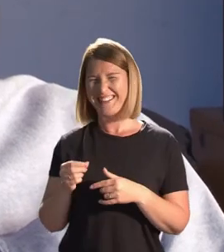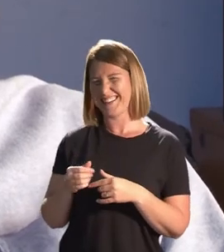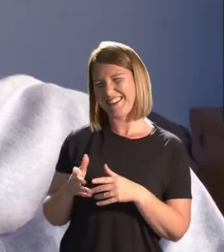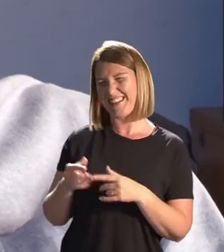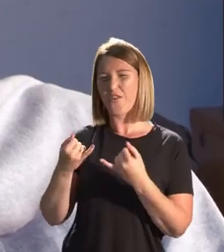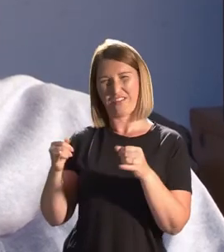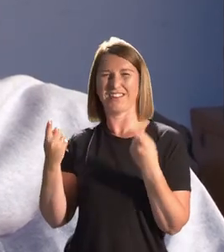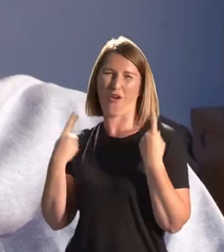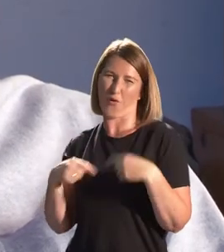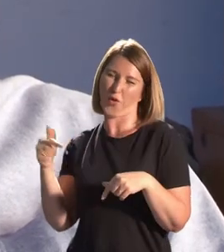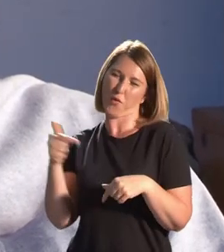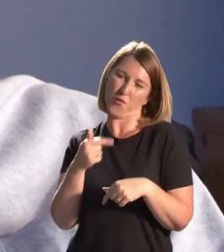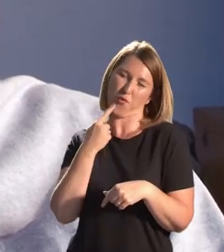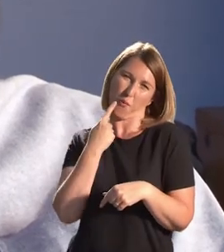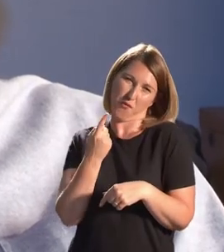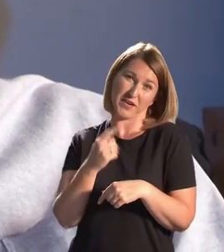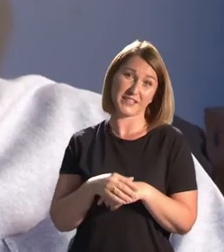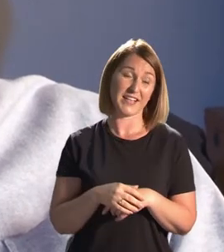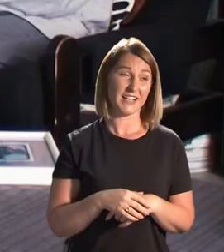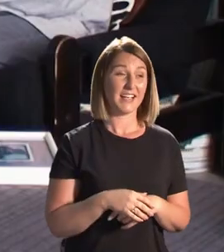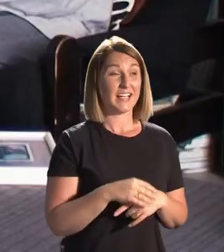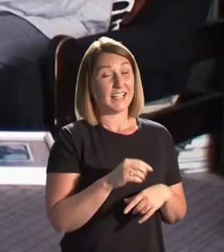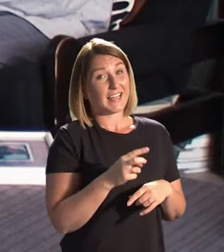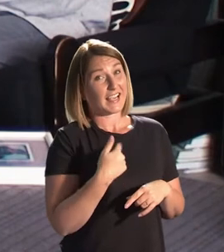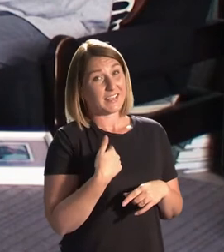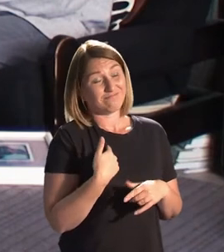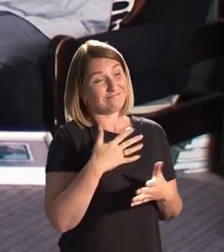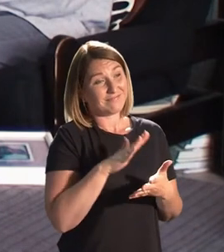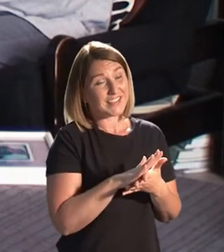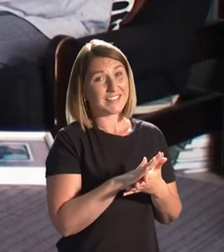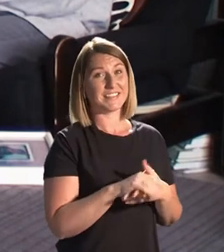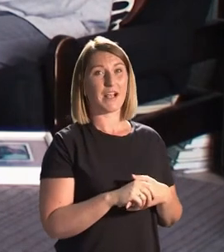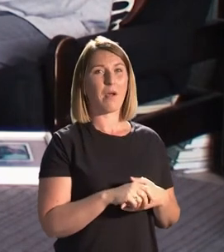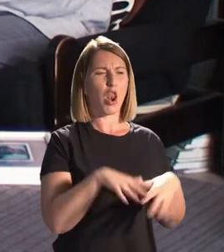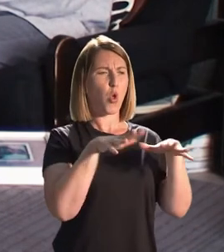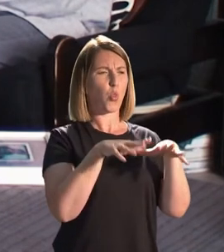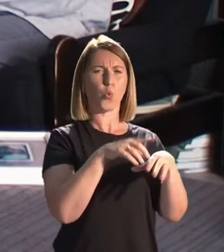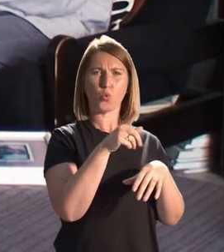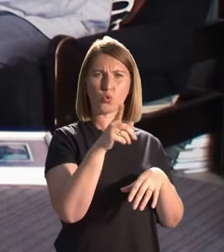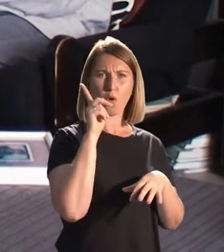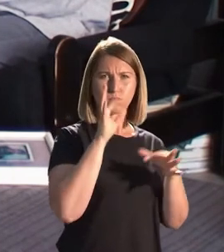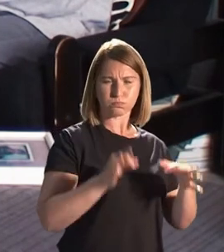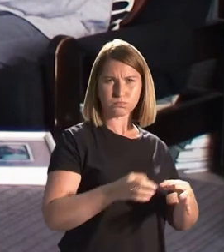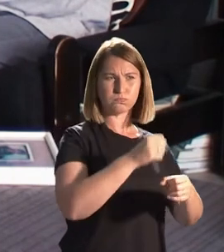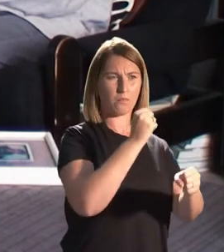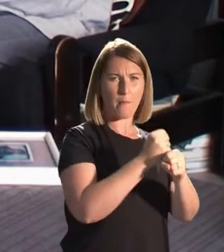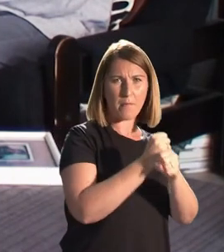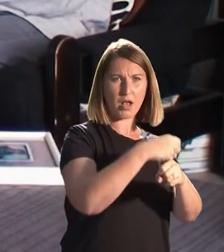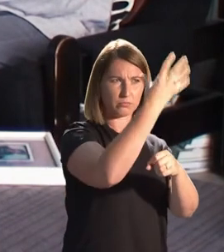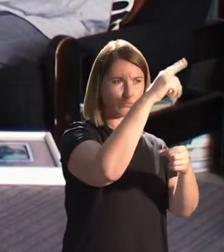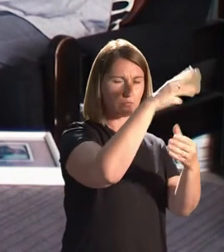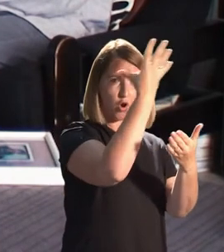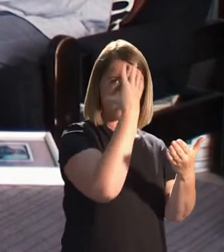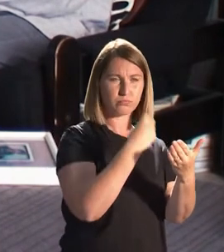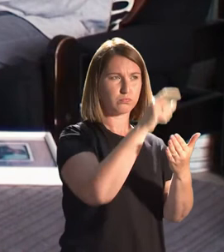inni powinni mnie to... No ja dlatego nie naciskam. No wiele tego się brało, tych prac i zamówień też brało z tego, że